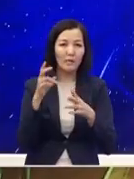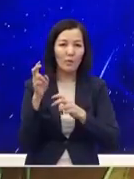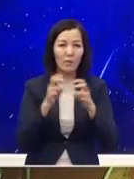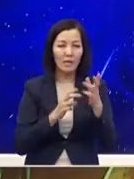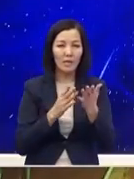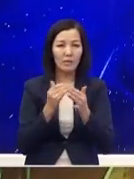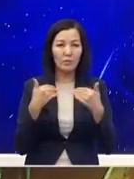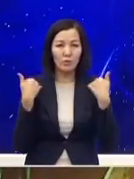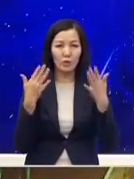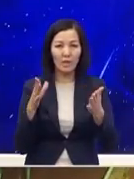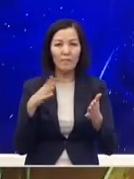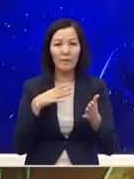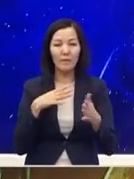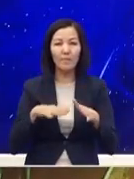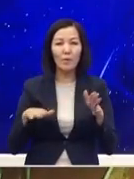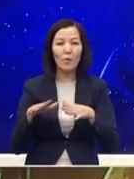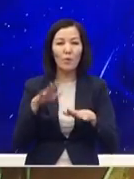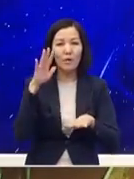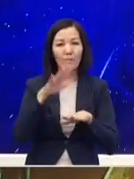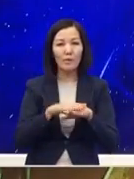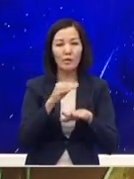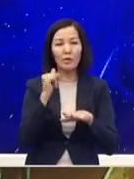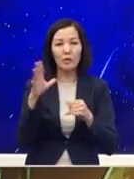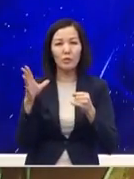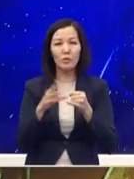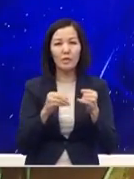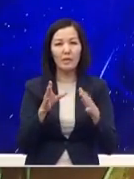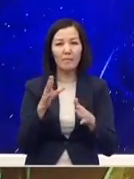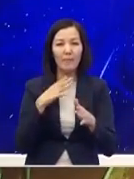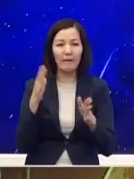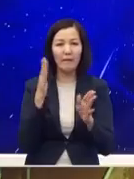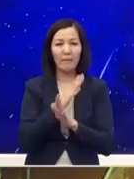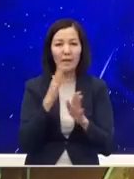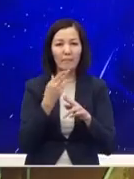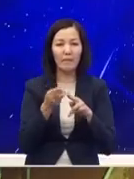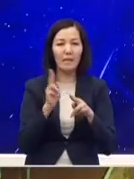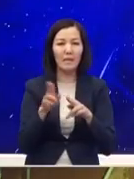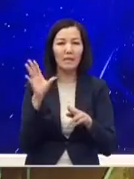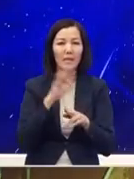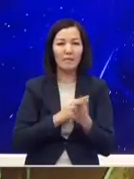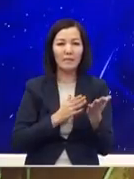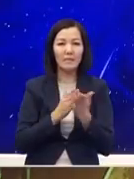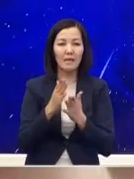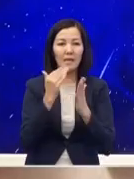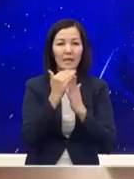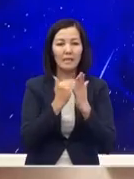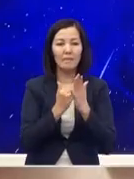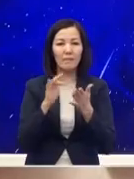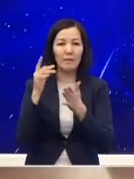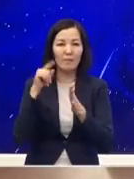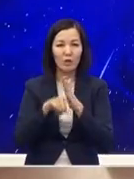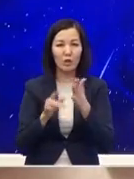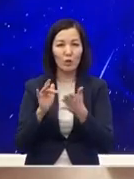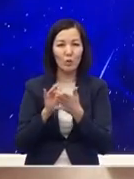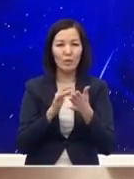өнеркәсіп саласындағы ұсыныстарды білдірді. Өңір басшысы жетісу жерінің аса бай табиғаты мен табысты салаларын тізбелеп,